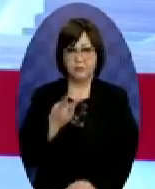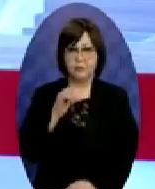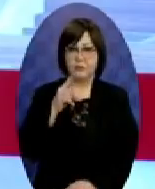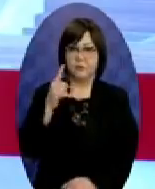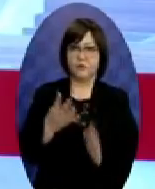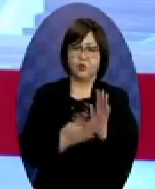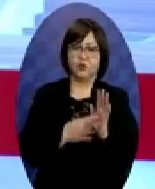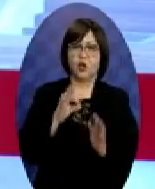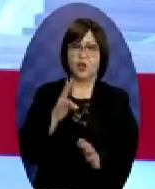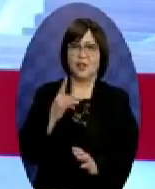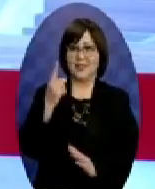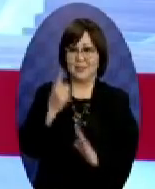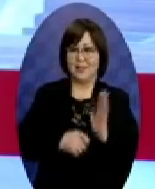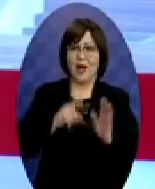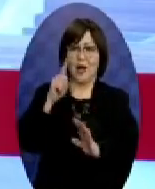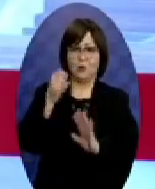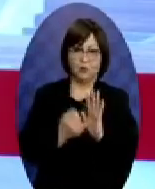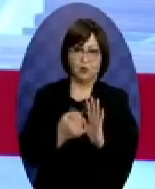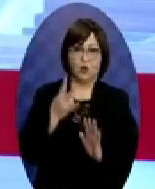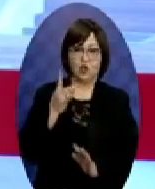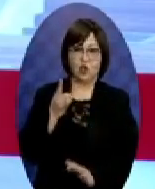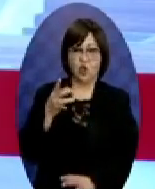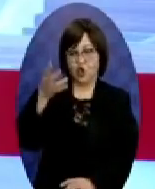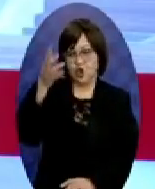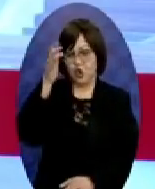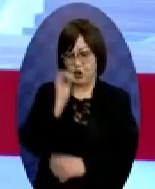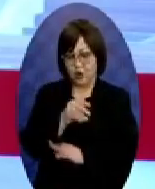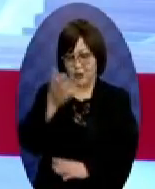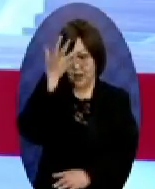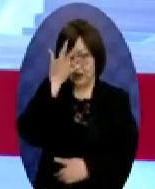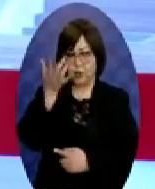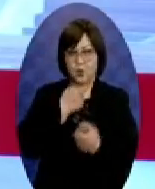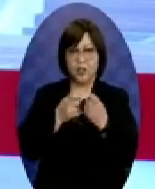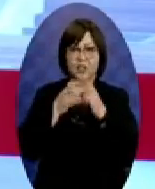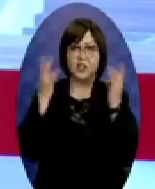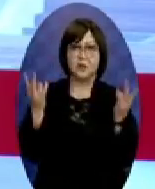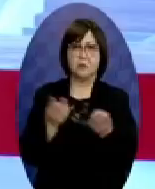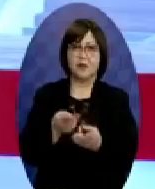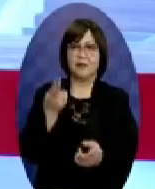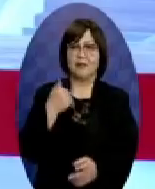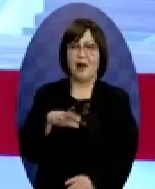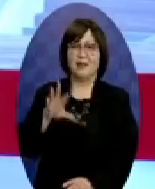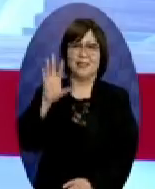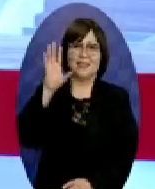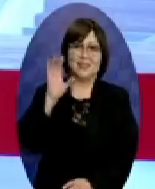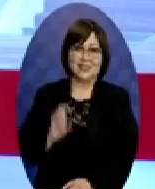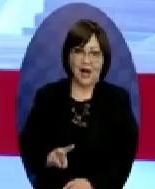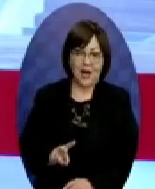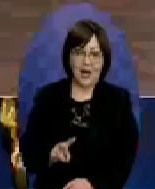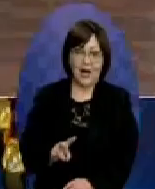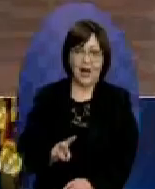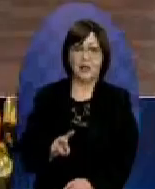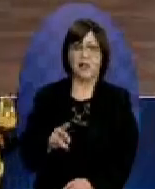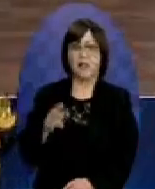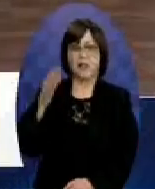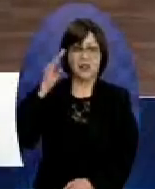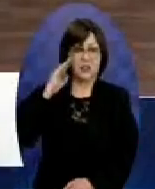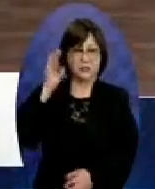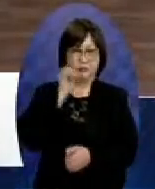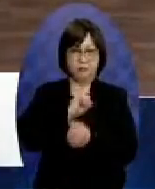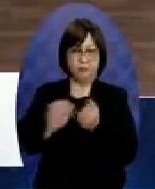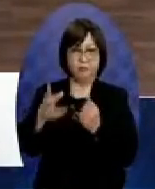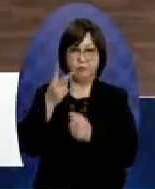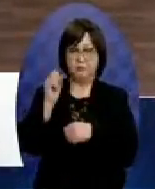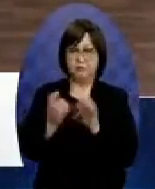2019 оны 1-р сарын 16-ны өдрийн засгийн газрын ээлж дуралдаанаар нийгмийн даатгалын сангаас олгож байгаа болон цэргийн алба хаасны тэтгэврийг 2019